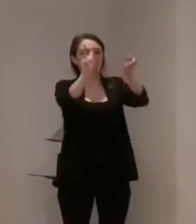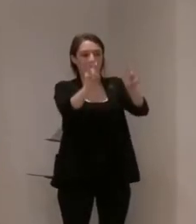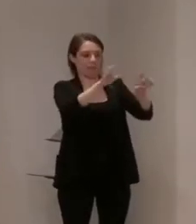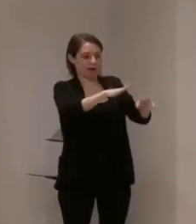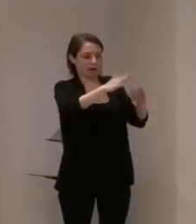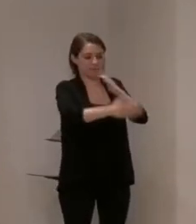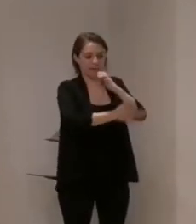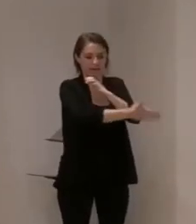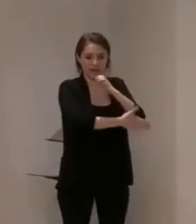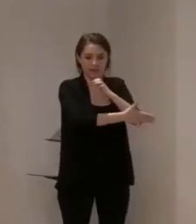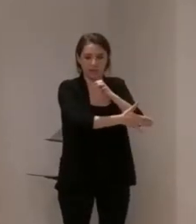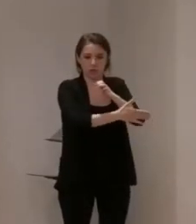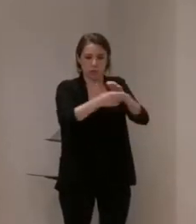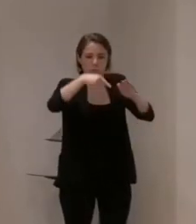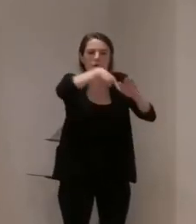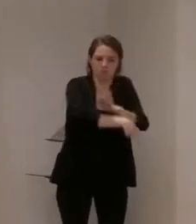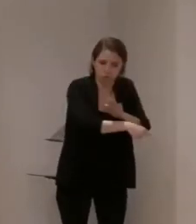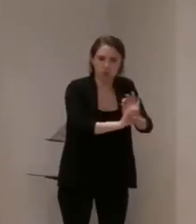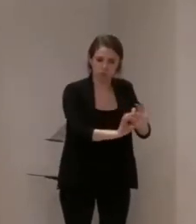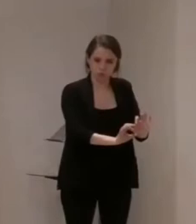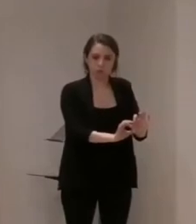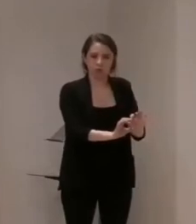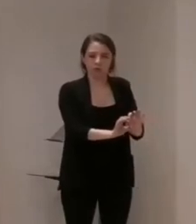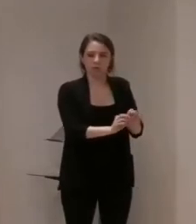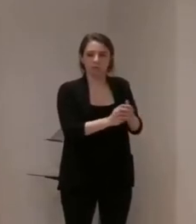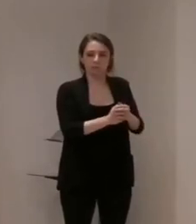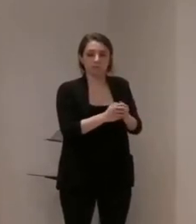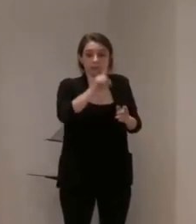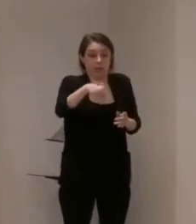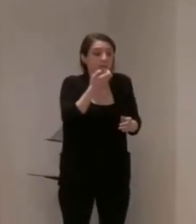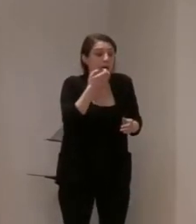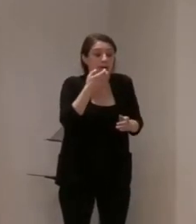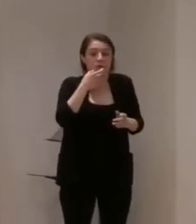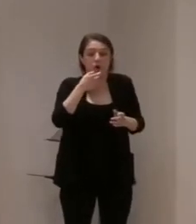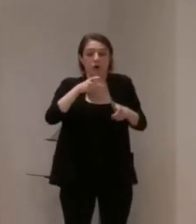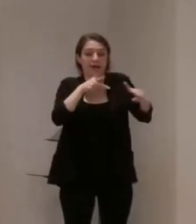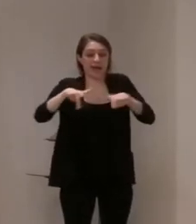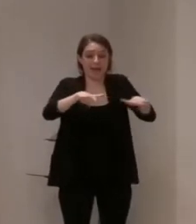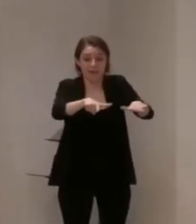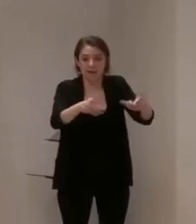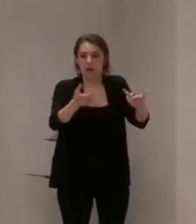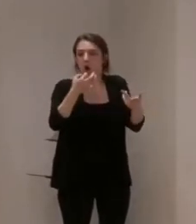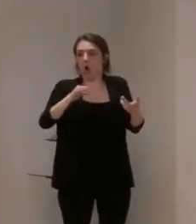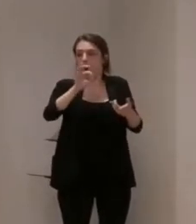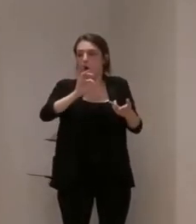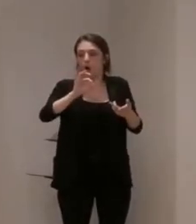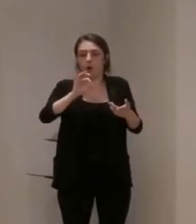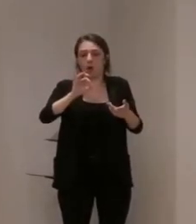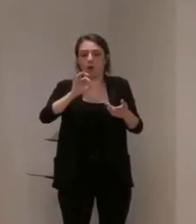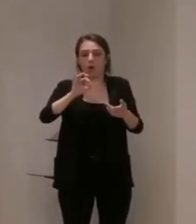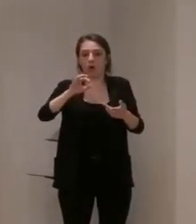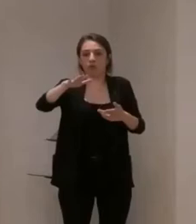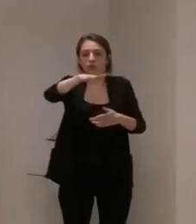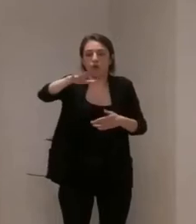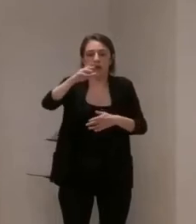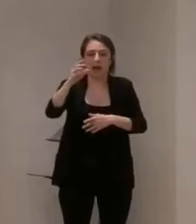més enllà de Via Laietana, que són els espais de la Guerra de l'Ebre, que són els espais de la repressió de qualsevol lloc, que és el Camp de la Bota, que són